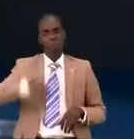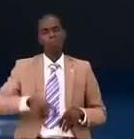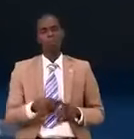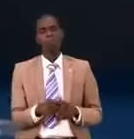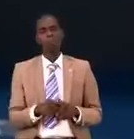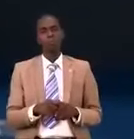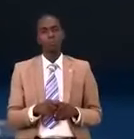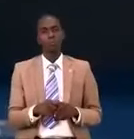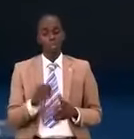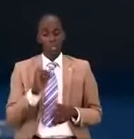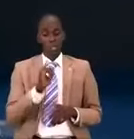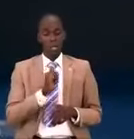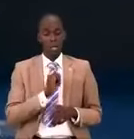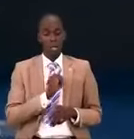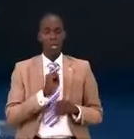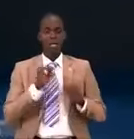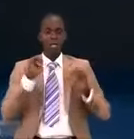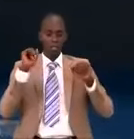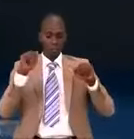le ferai